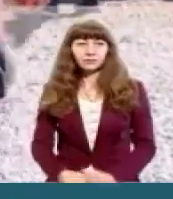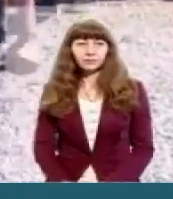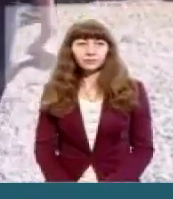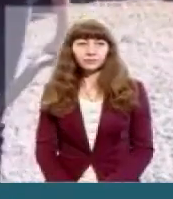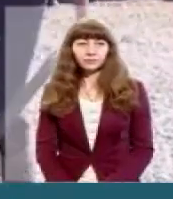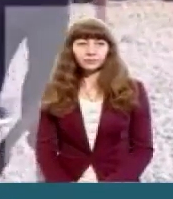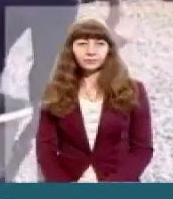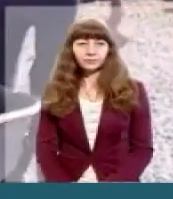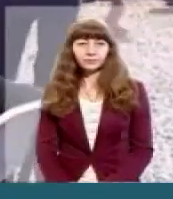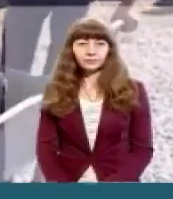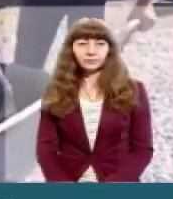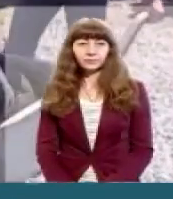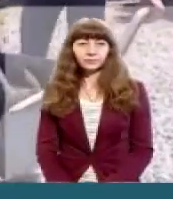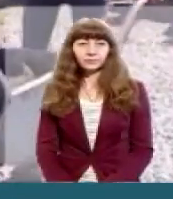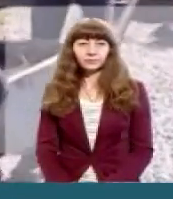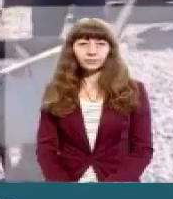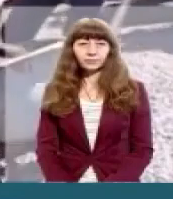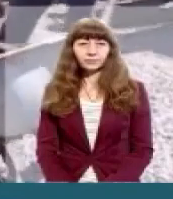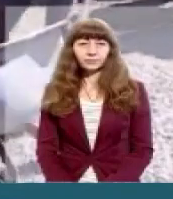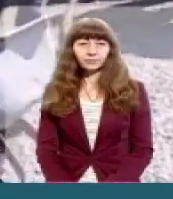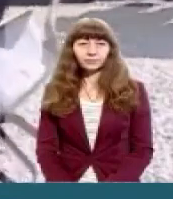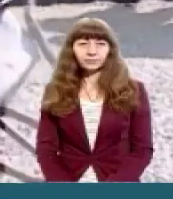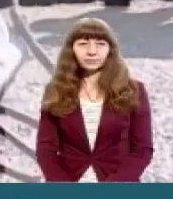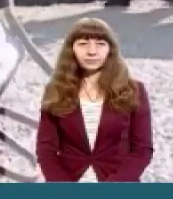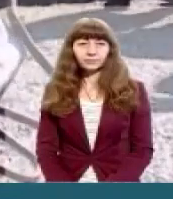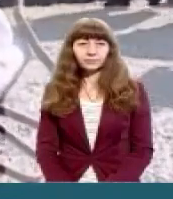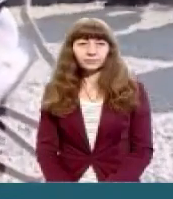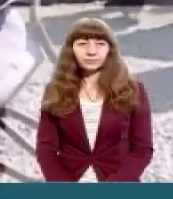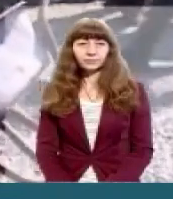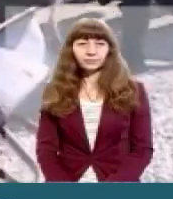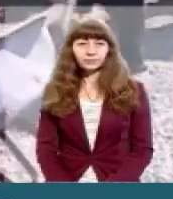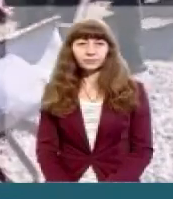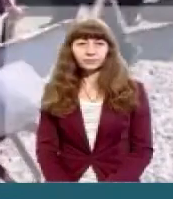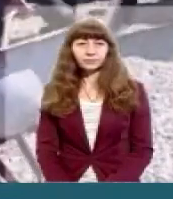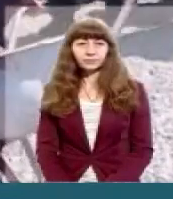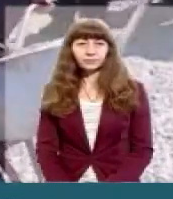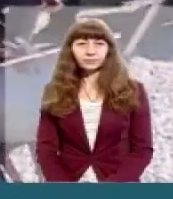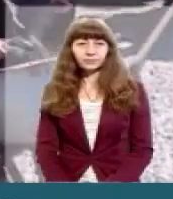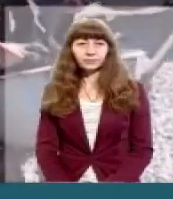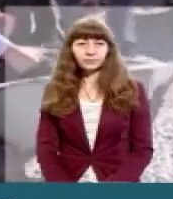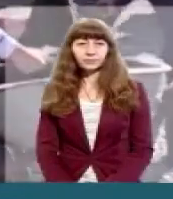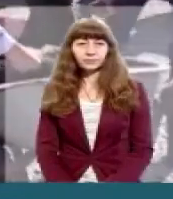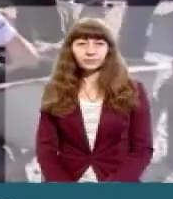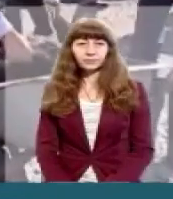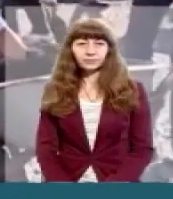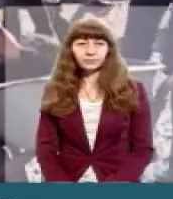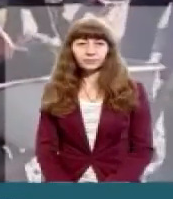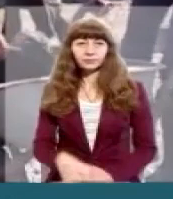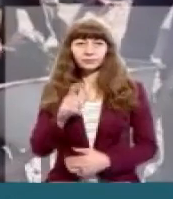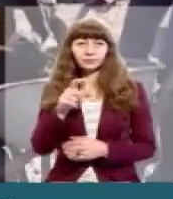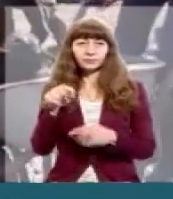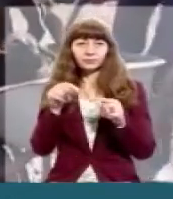енді Еділбайский пародадан қойлар әкеліп атыр, халық жақсы алып атыр, шалған құрбандықтары, құрбандыққа шалған малдары қабыл